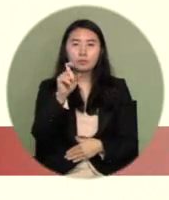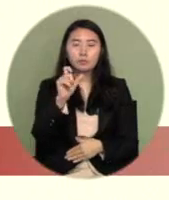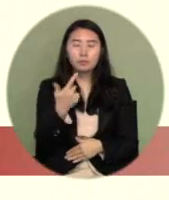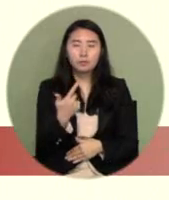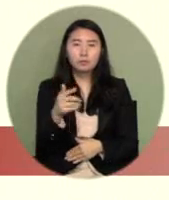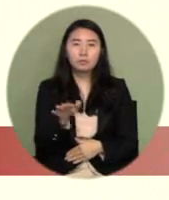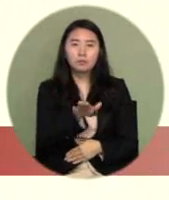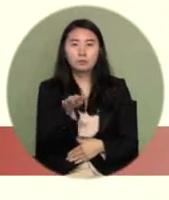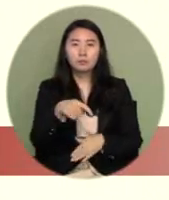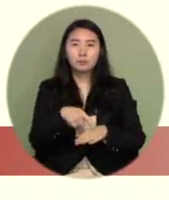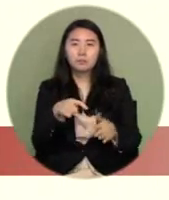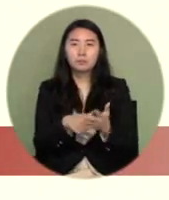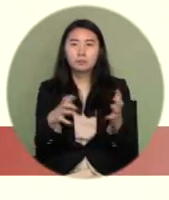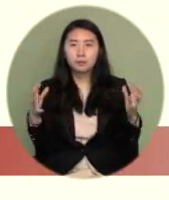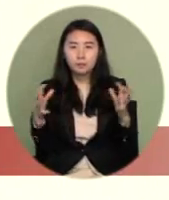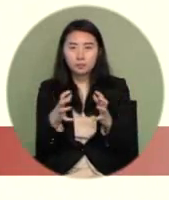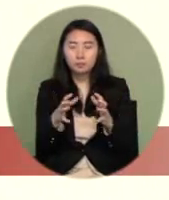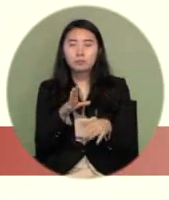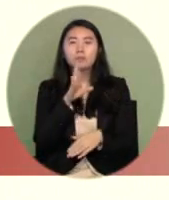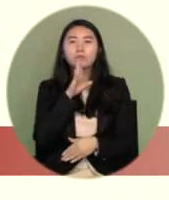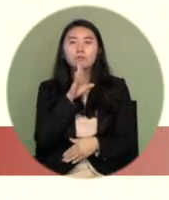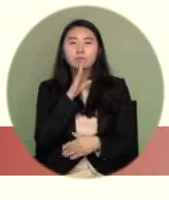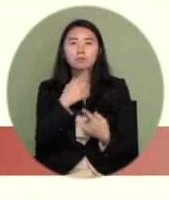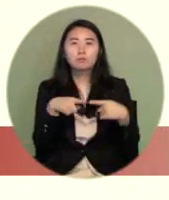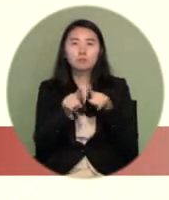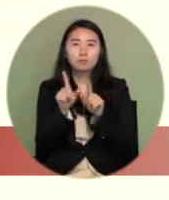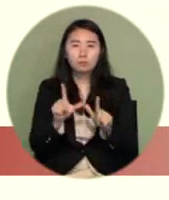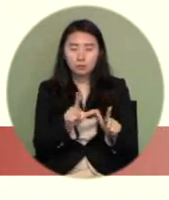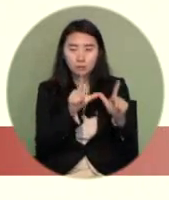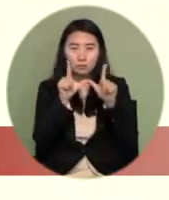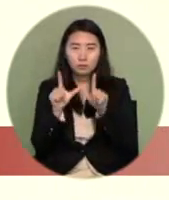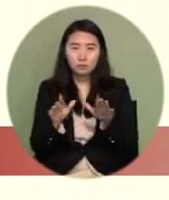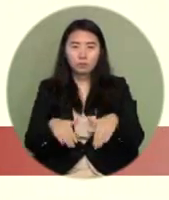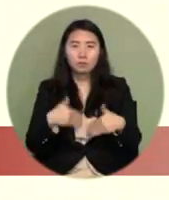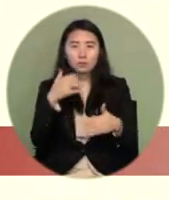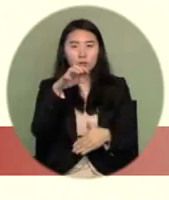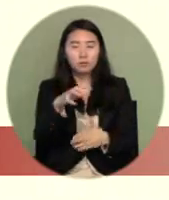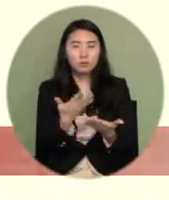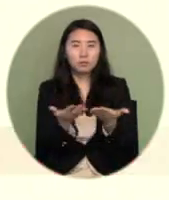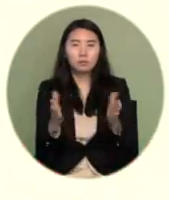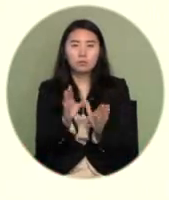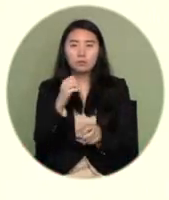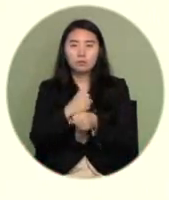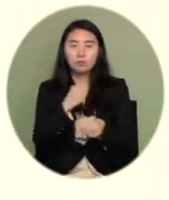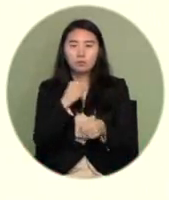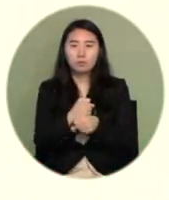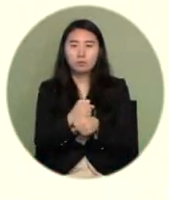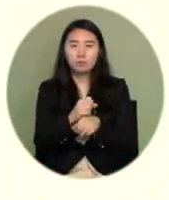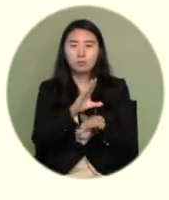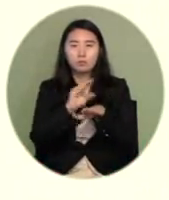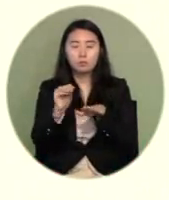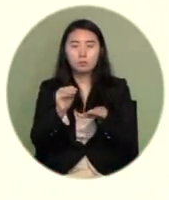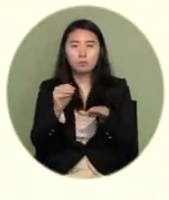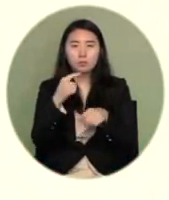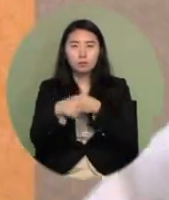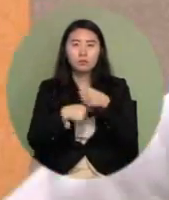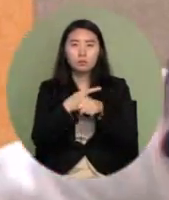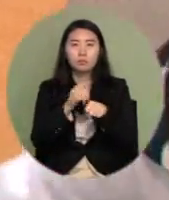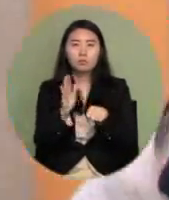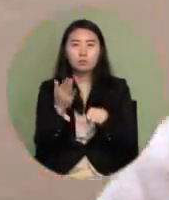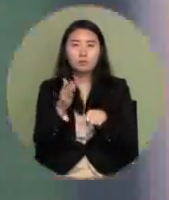2016년은 우리가 마음을 모아서 정말로 함께 살아가는 그런 따뜻한 공동체를 만들어가는 출발의 해라고 저는